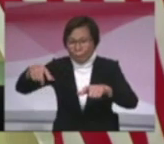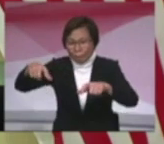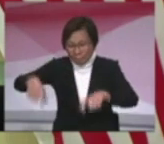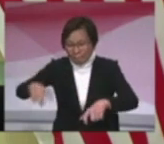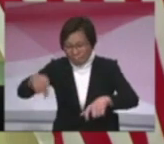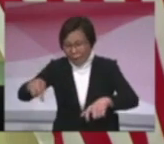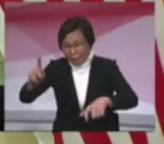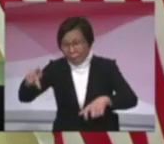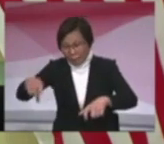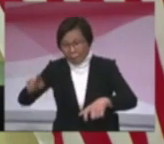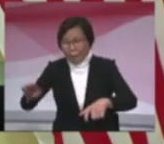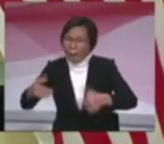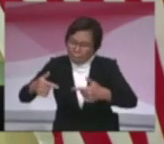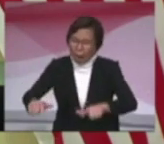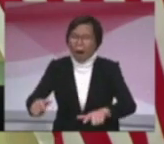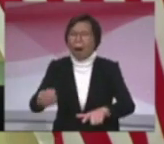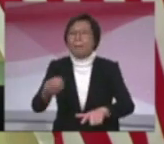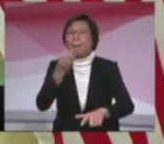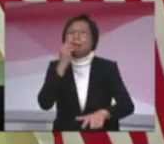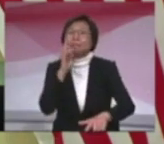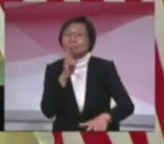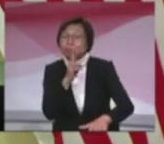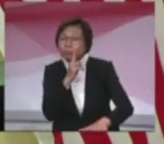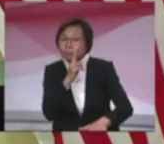dibenarkan untuk dine-in dengan